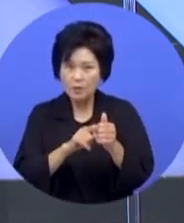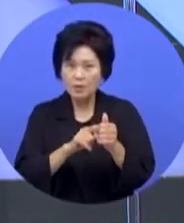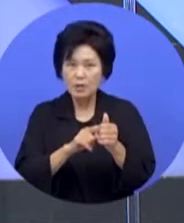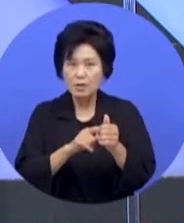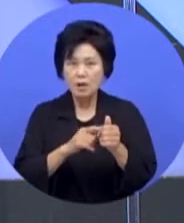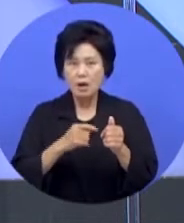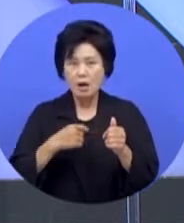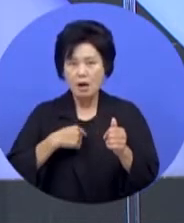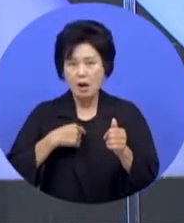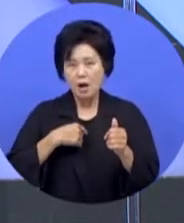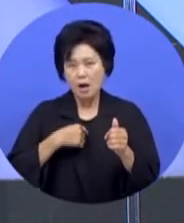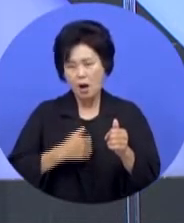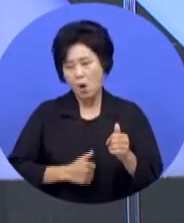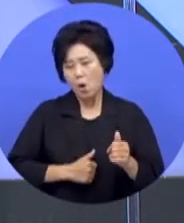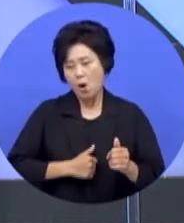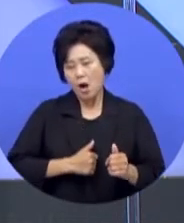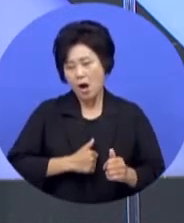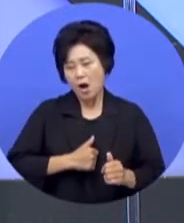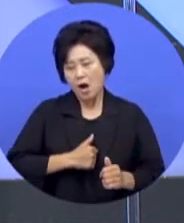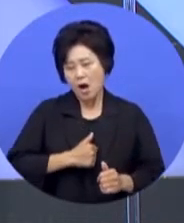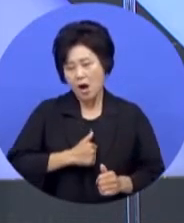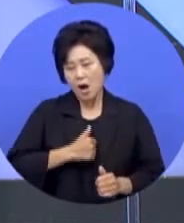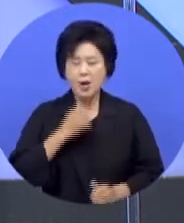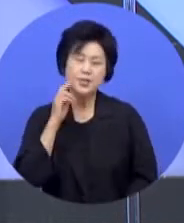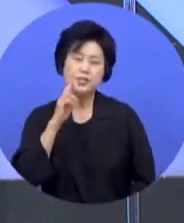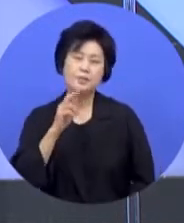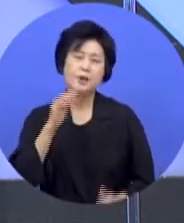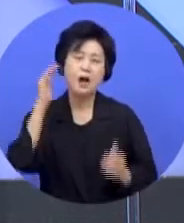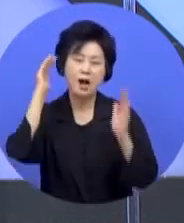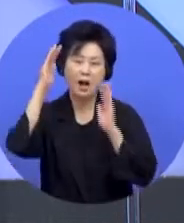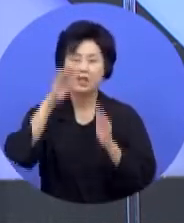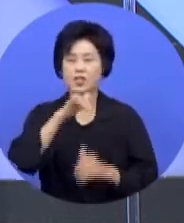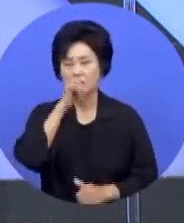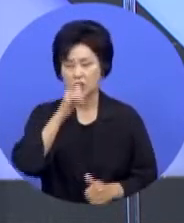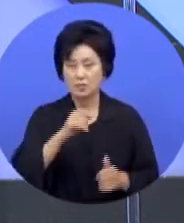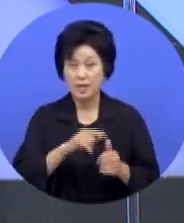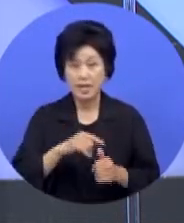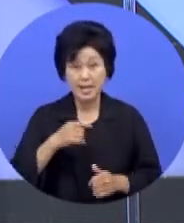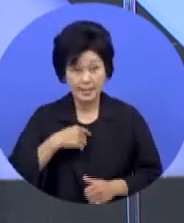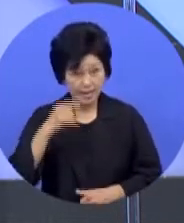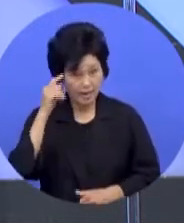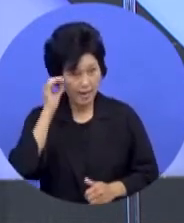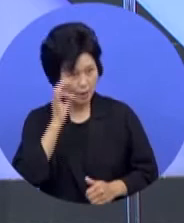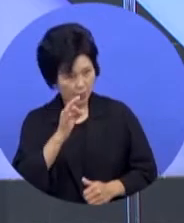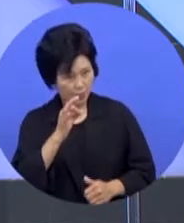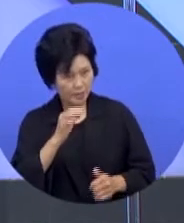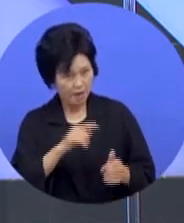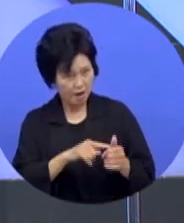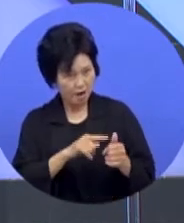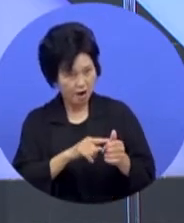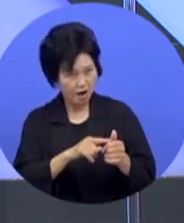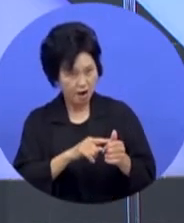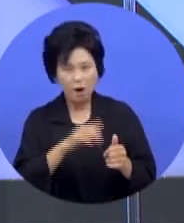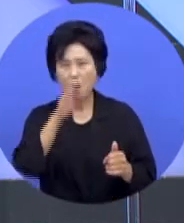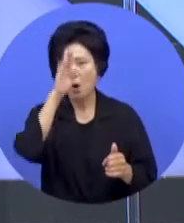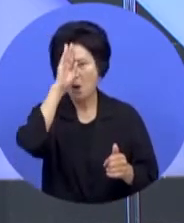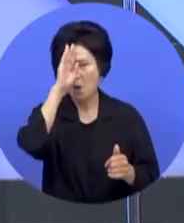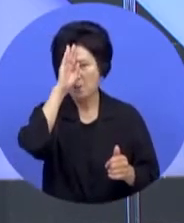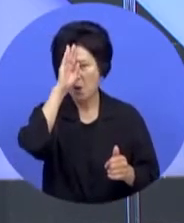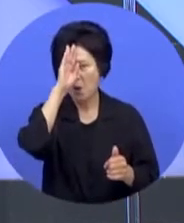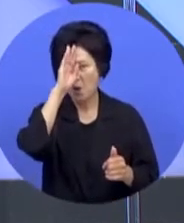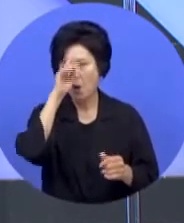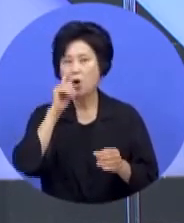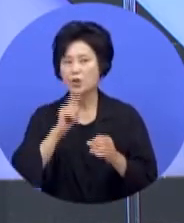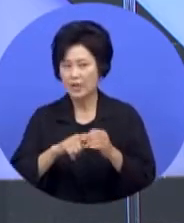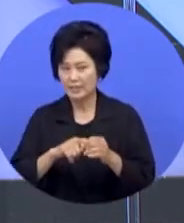있는데, 좀 이거를 그러니까 제 표현으로는 좀 병리적이다. 아, 그 정도예요? 예, 병리적이다라고